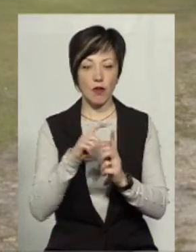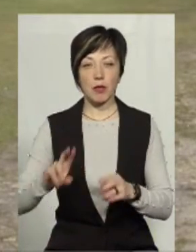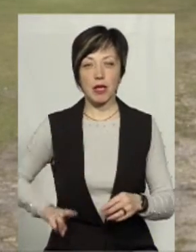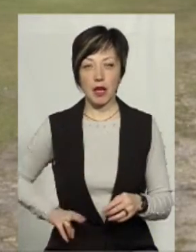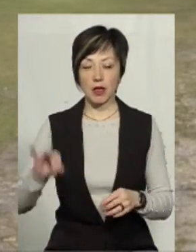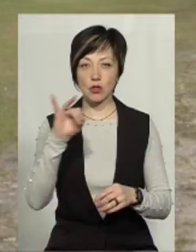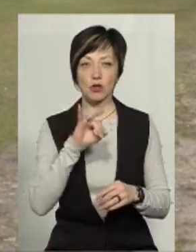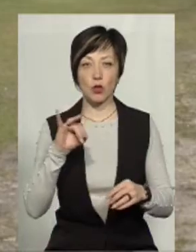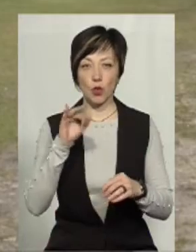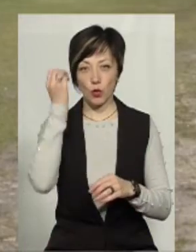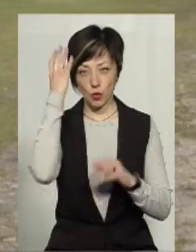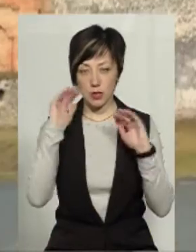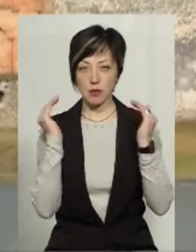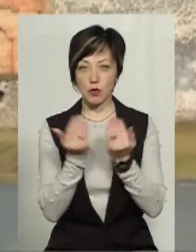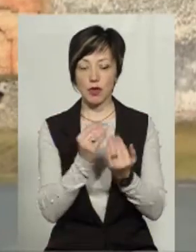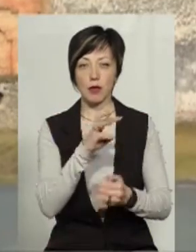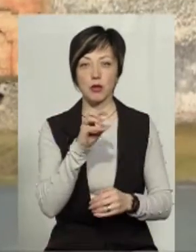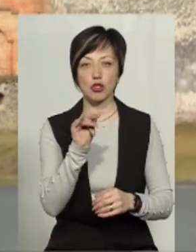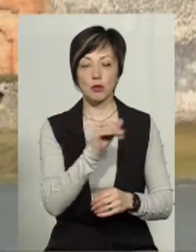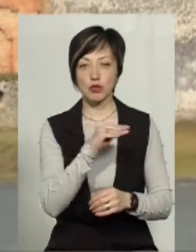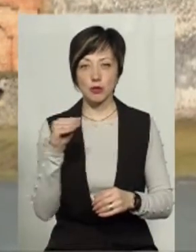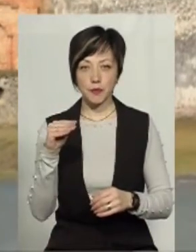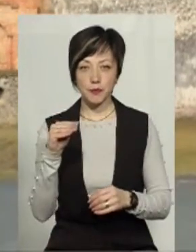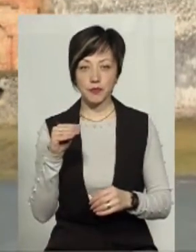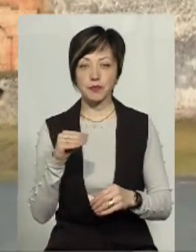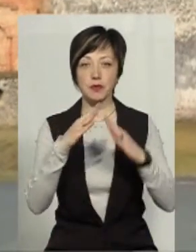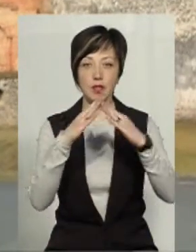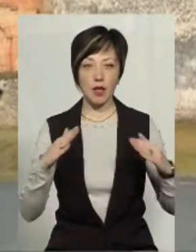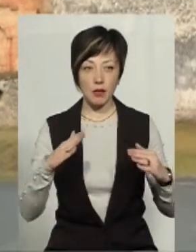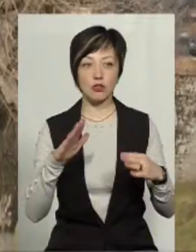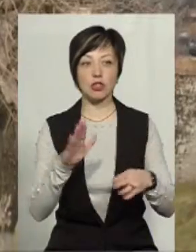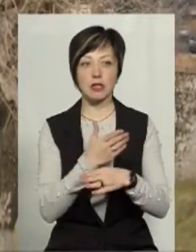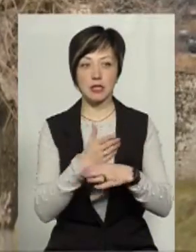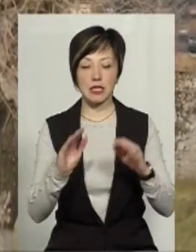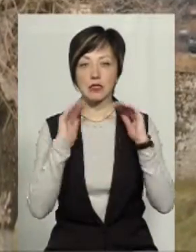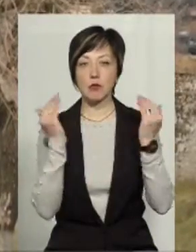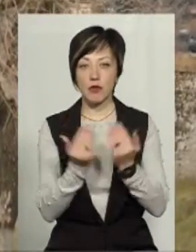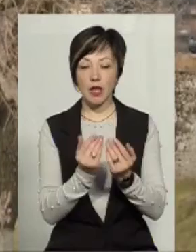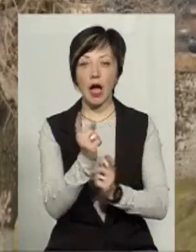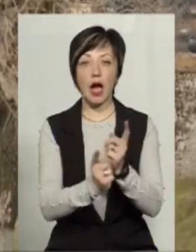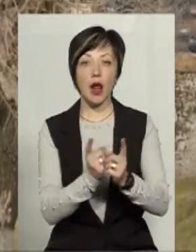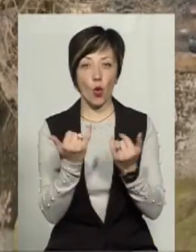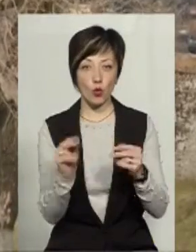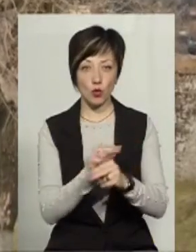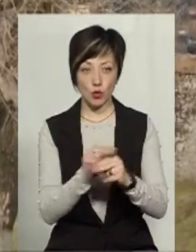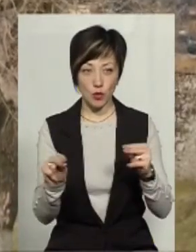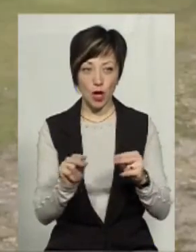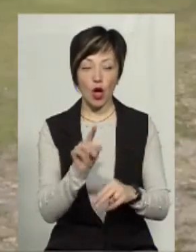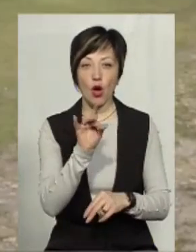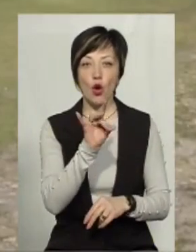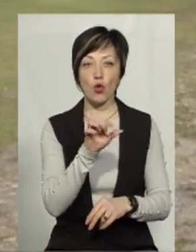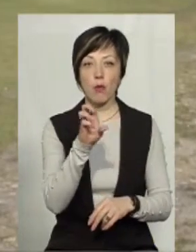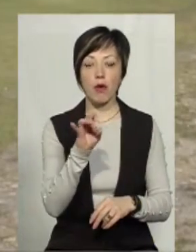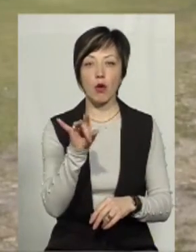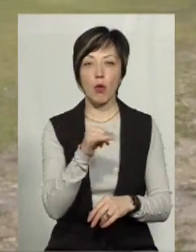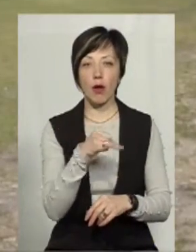Державного історико-культурного заповідника Межибіж Олега Погорільця, дах частини заповідника, котрий саме реконструюють, покритий рубероїдом.